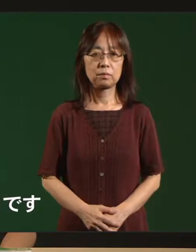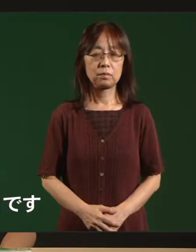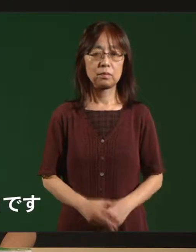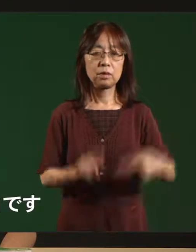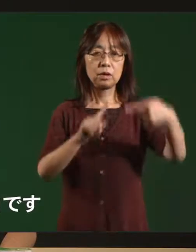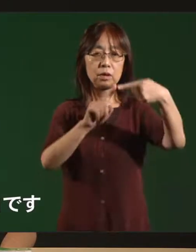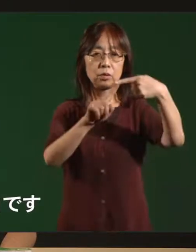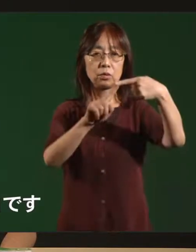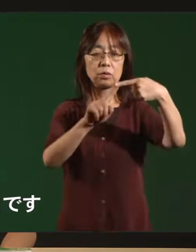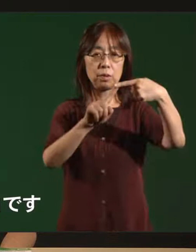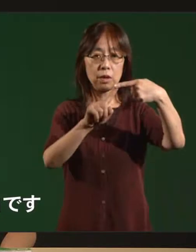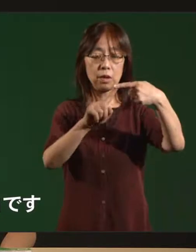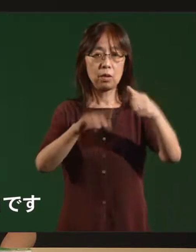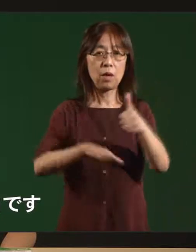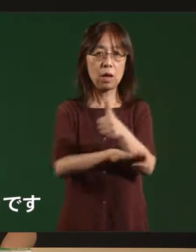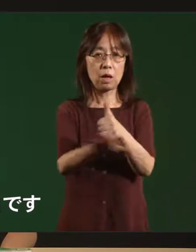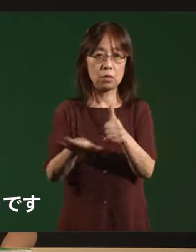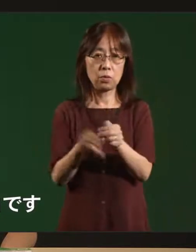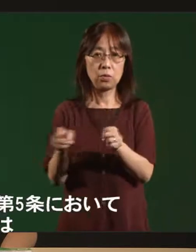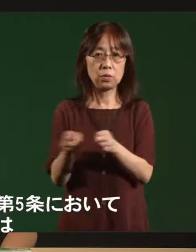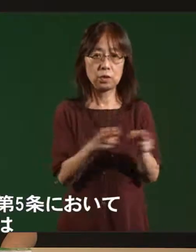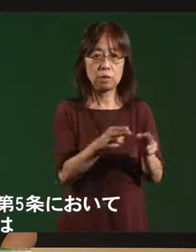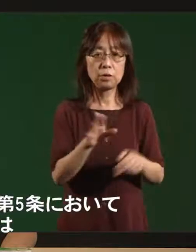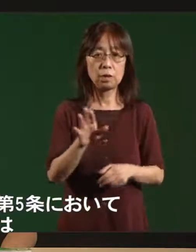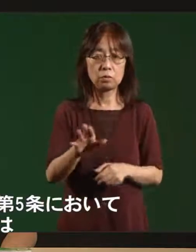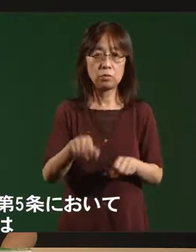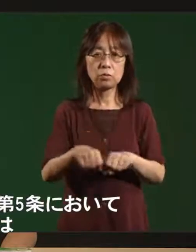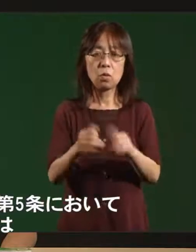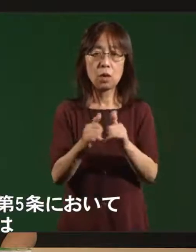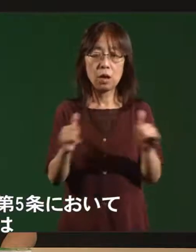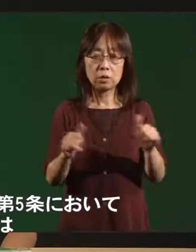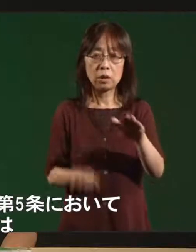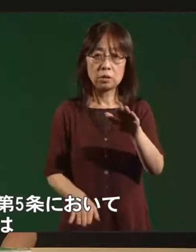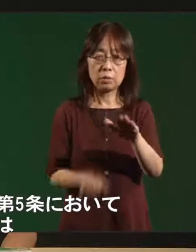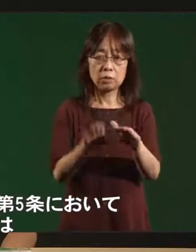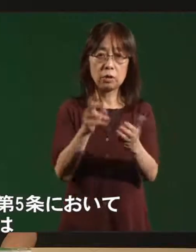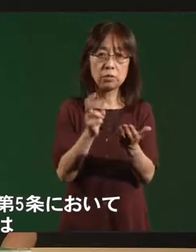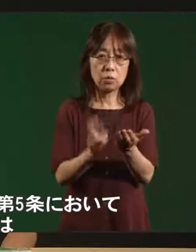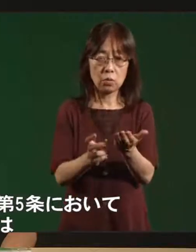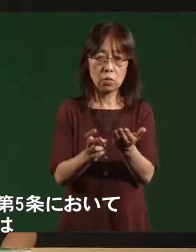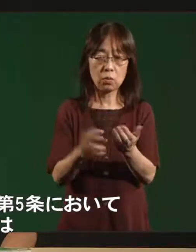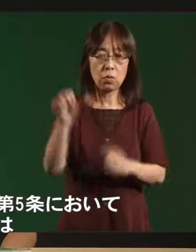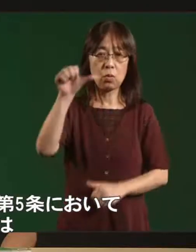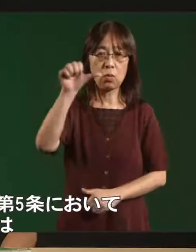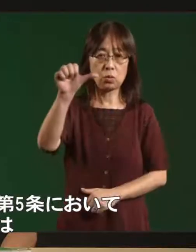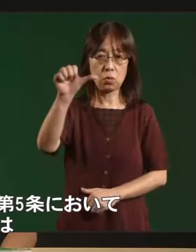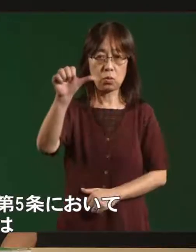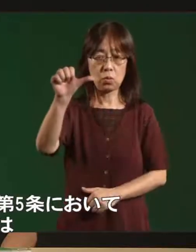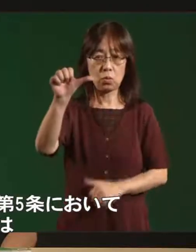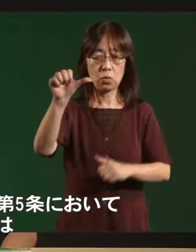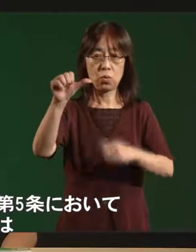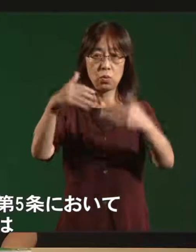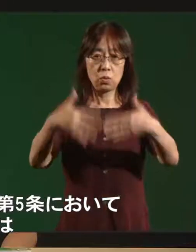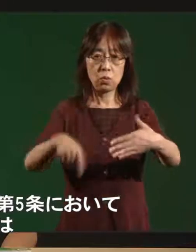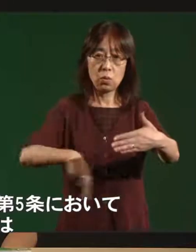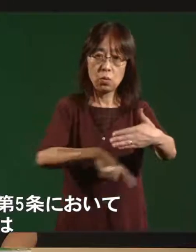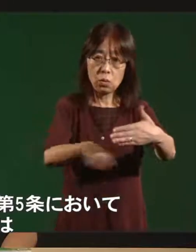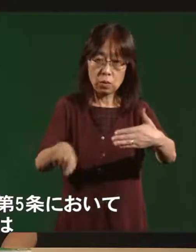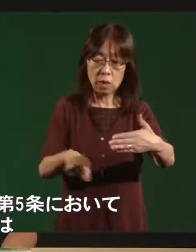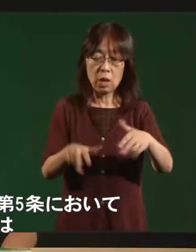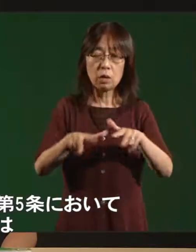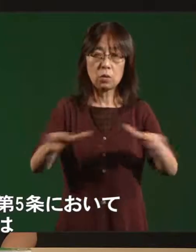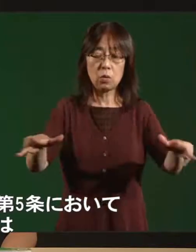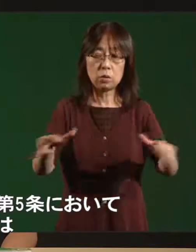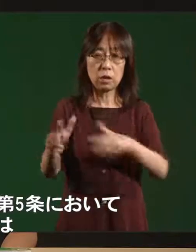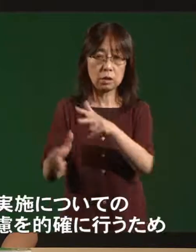一つ目は環境の整備です障害者差別解消法の第5条において行政機関及び